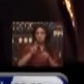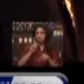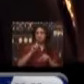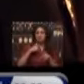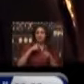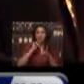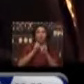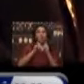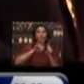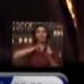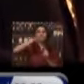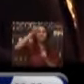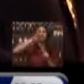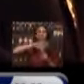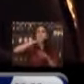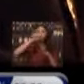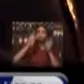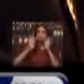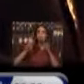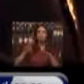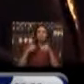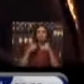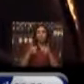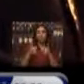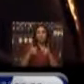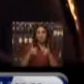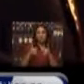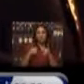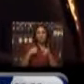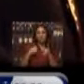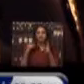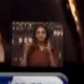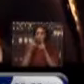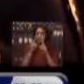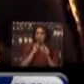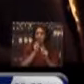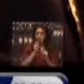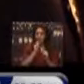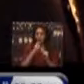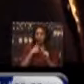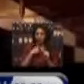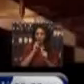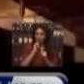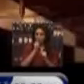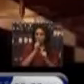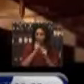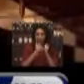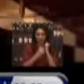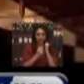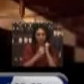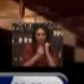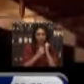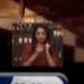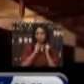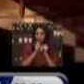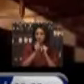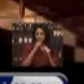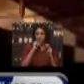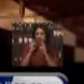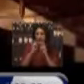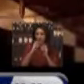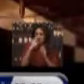لكن كنت قابلته، كنت عملت له حوار، كنت بعمل حوارات في الاذاعه، وكنت عملت له